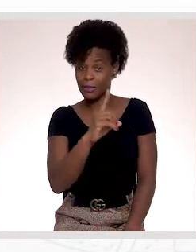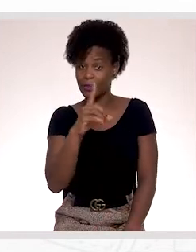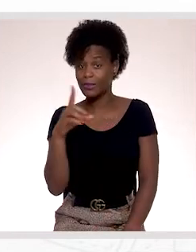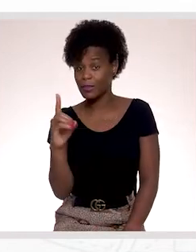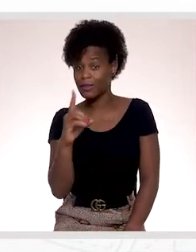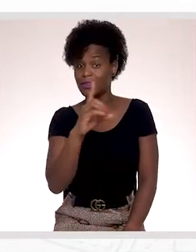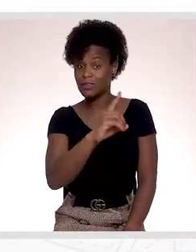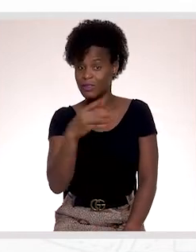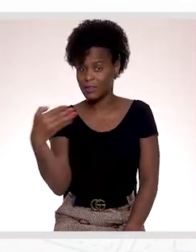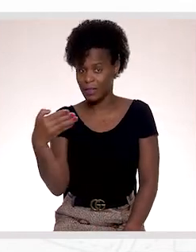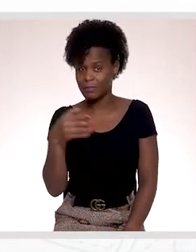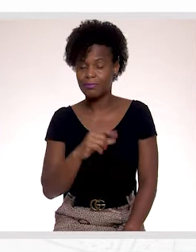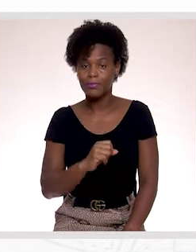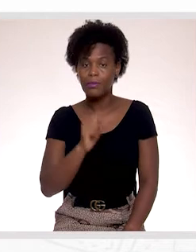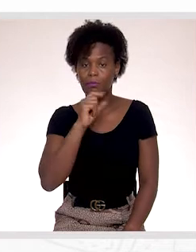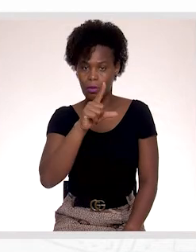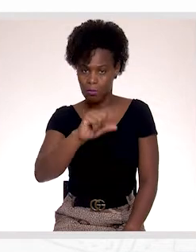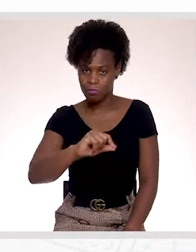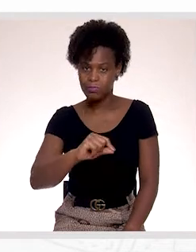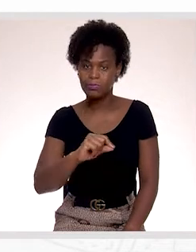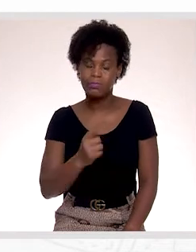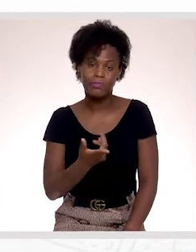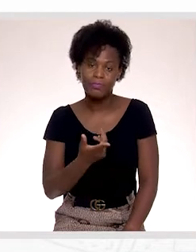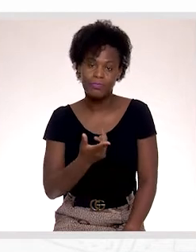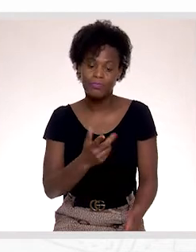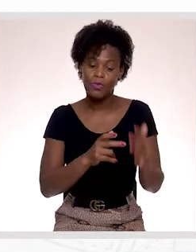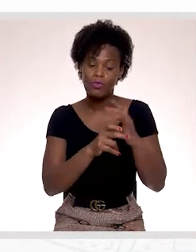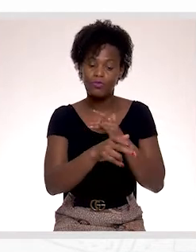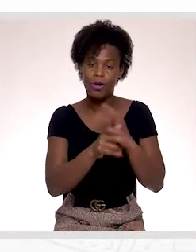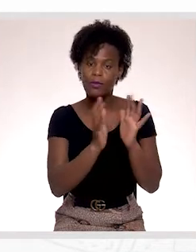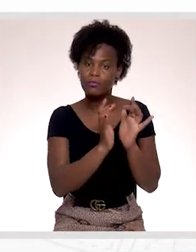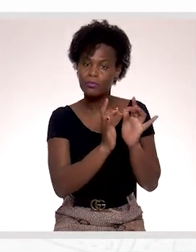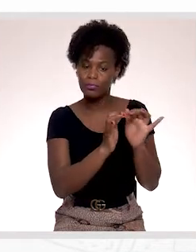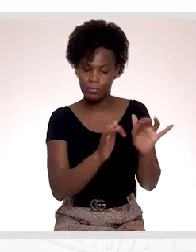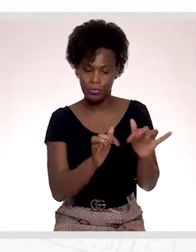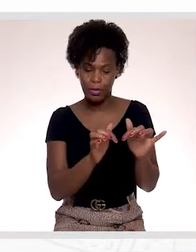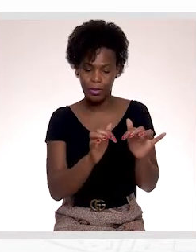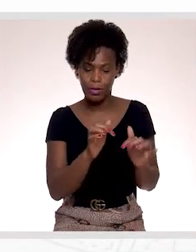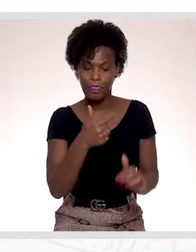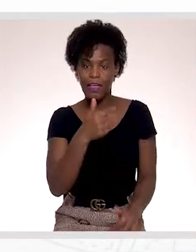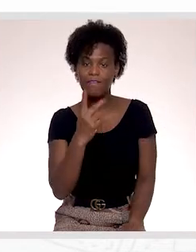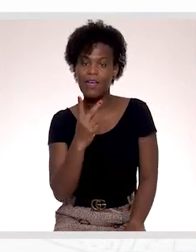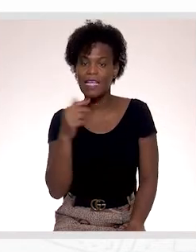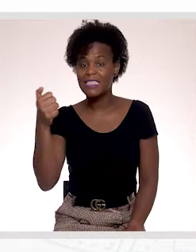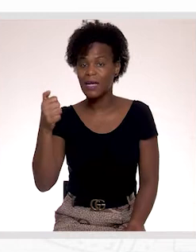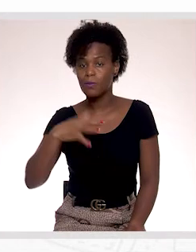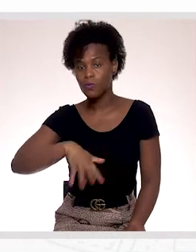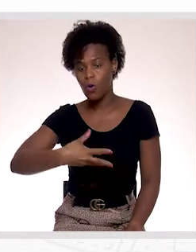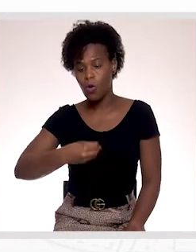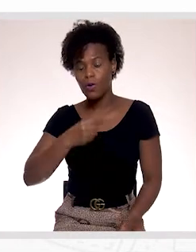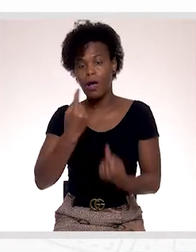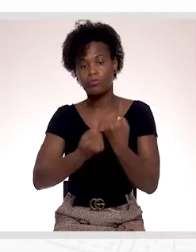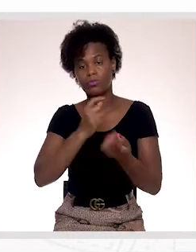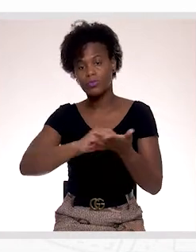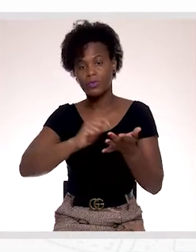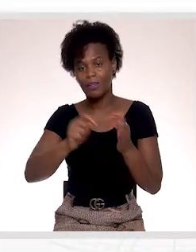67. Tu peux également aller sur le site du TV5 Monde pour faire quelques